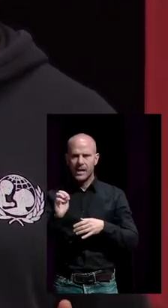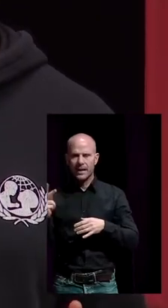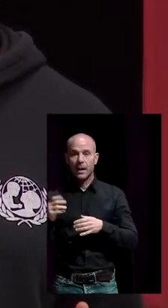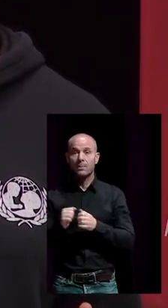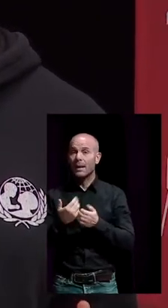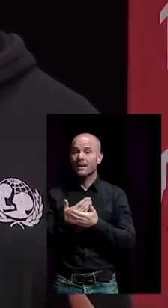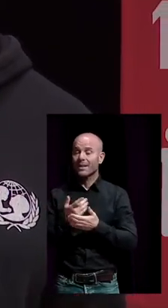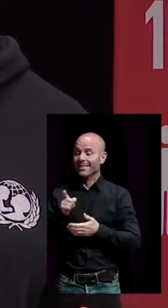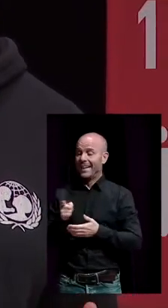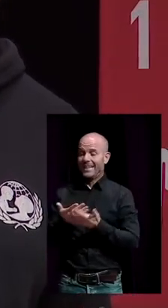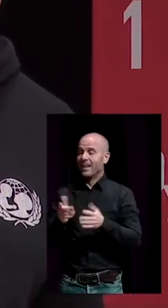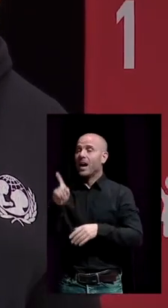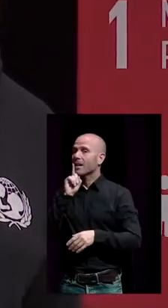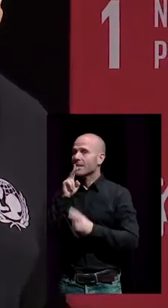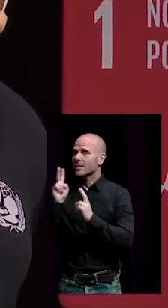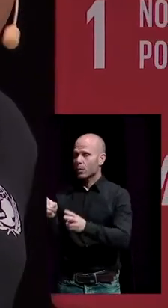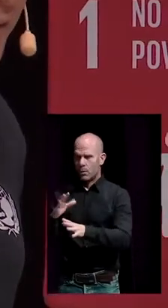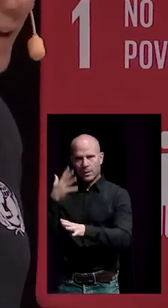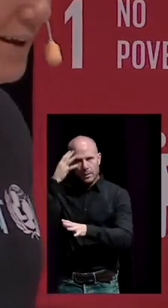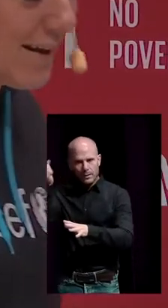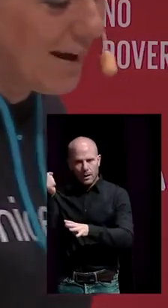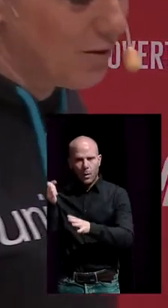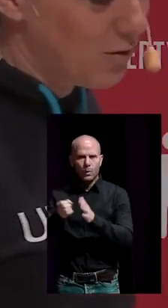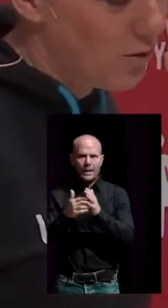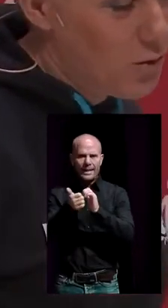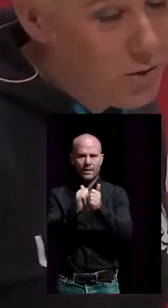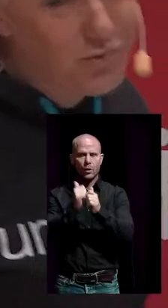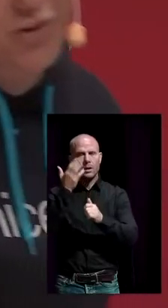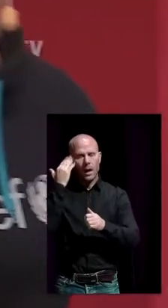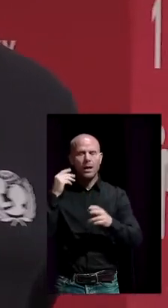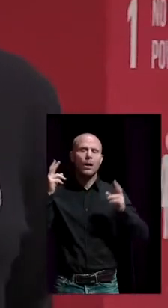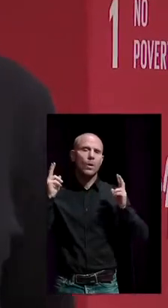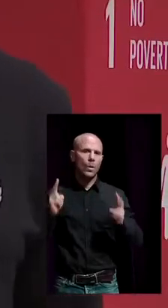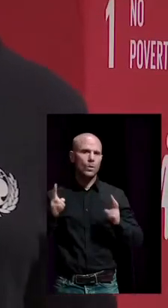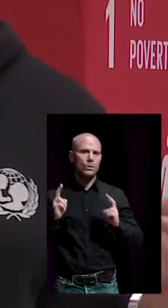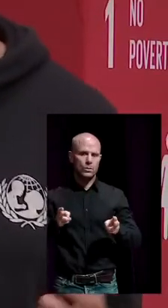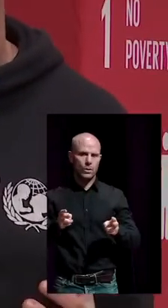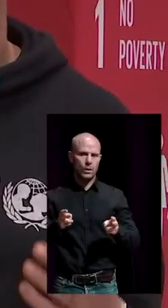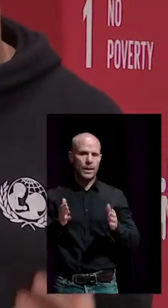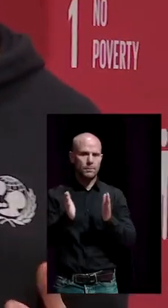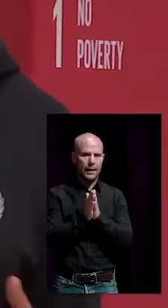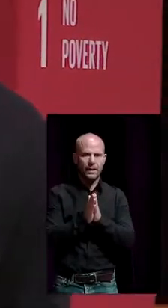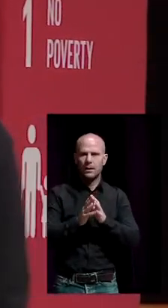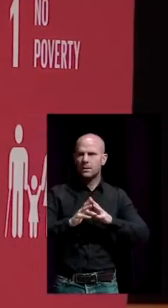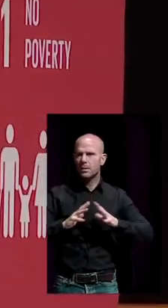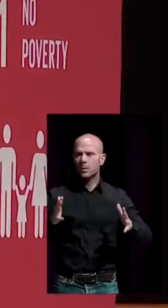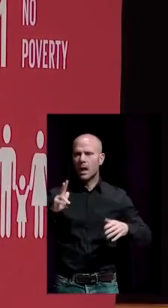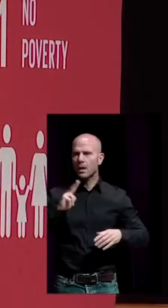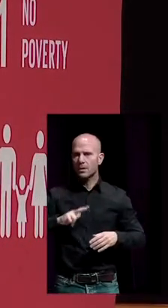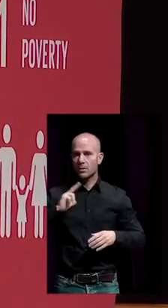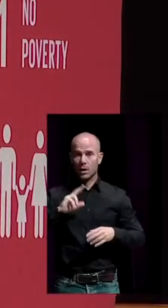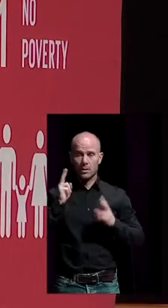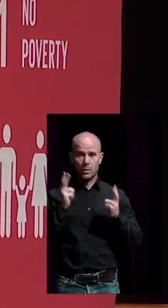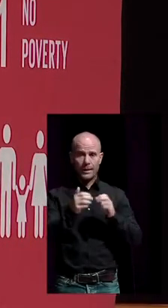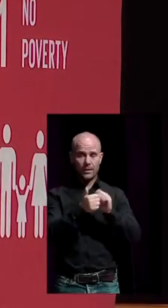det är ju det som man måste komma ihåg, för idrotten kan ju också med det här stora ansvaret som faktiskt